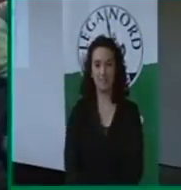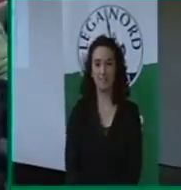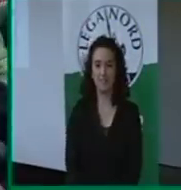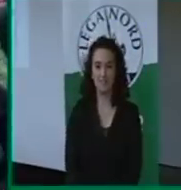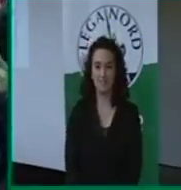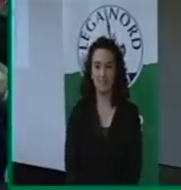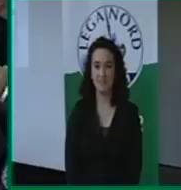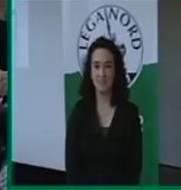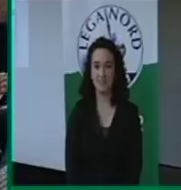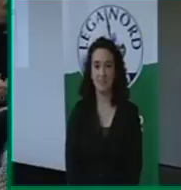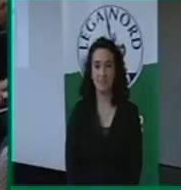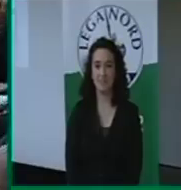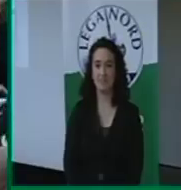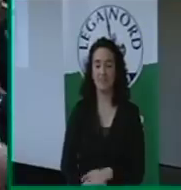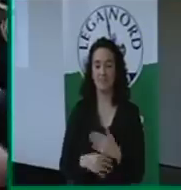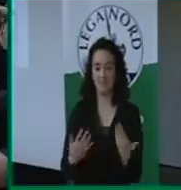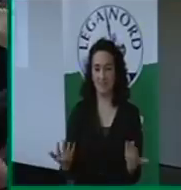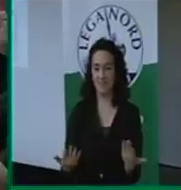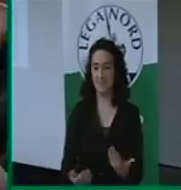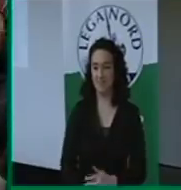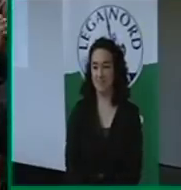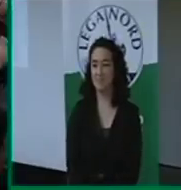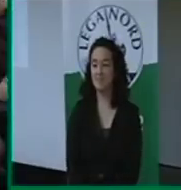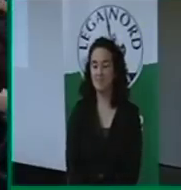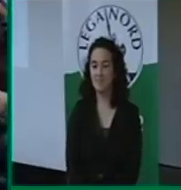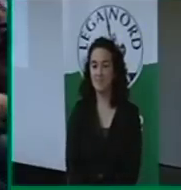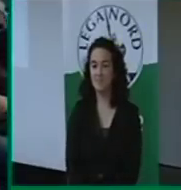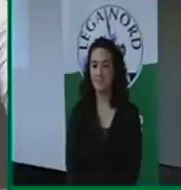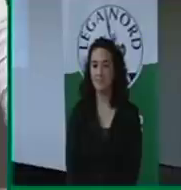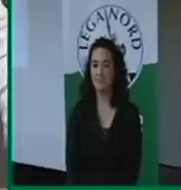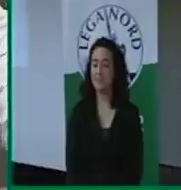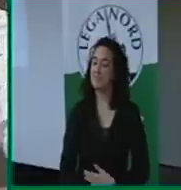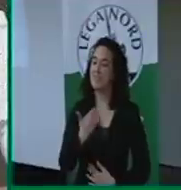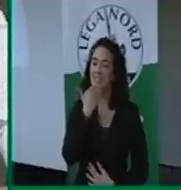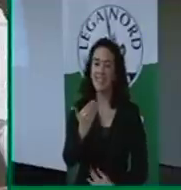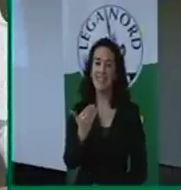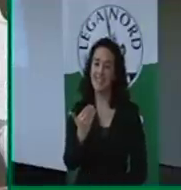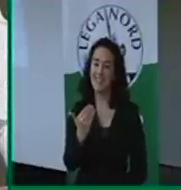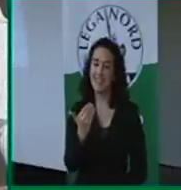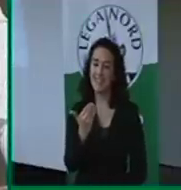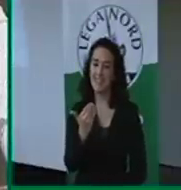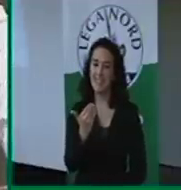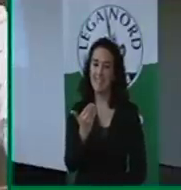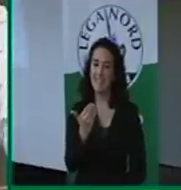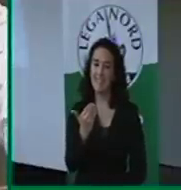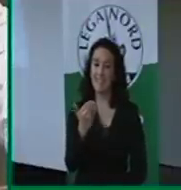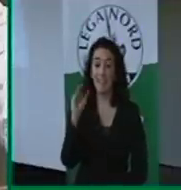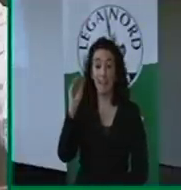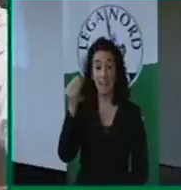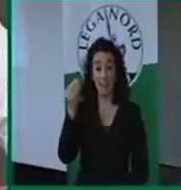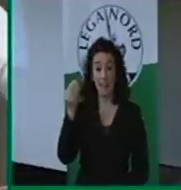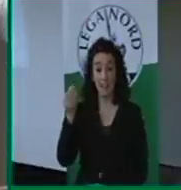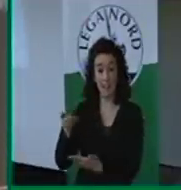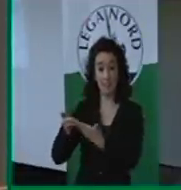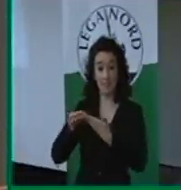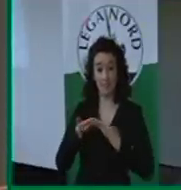normali però non ci piace essere normali Un ringraziamento anche alla ragazza che ci dà una